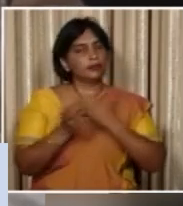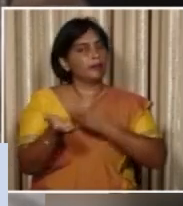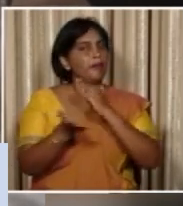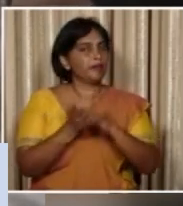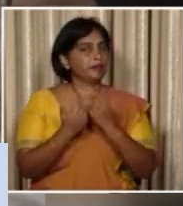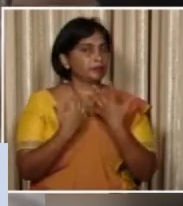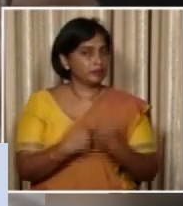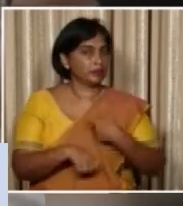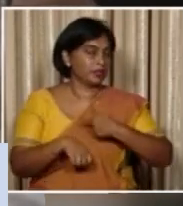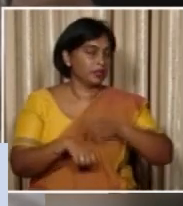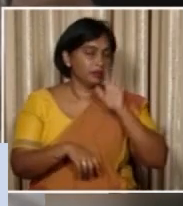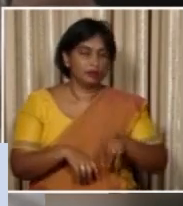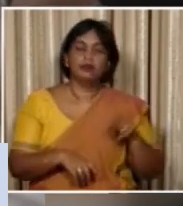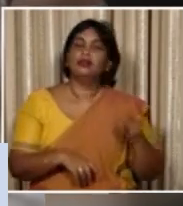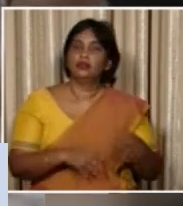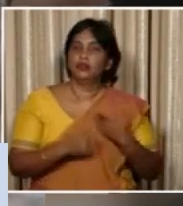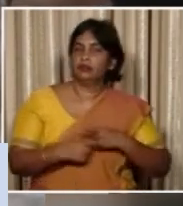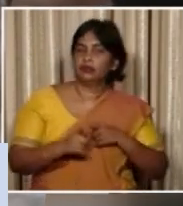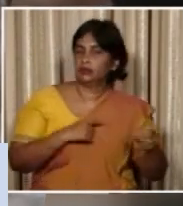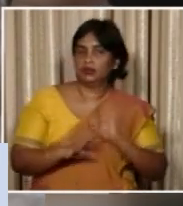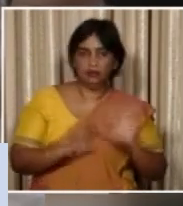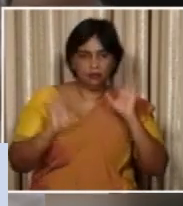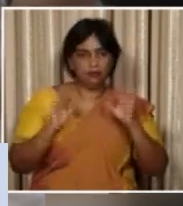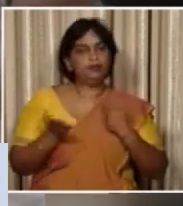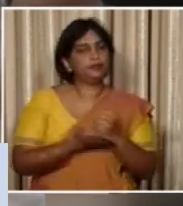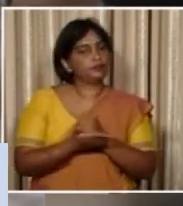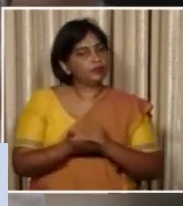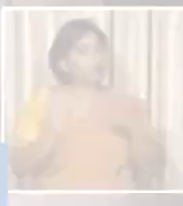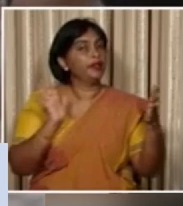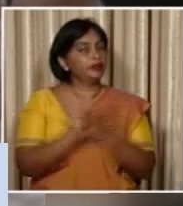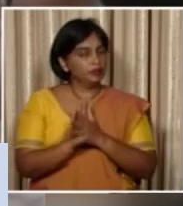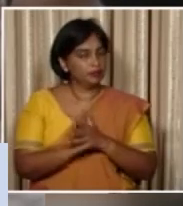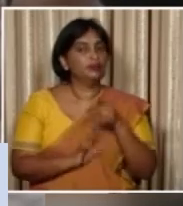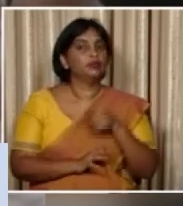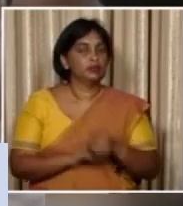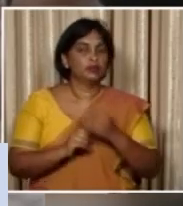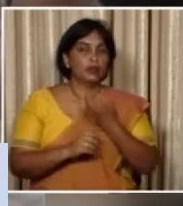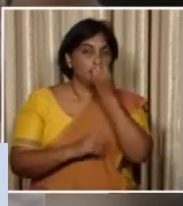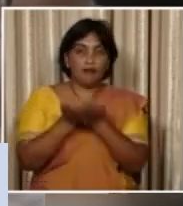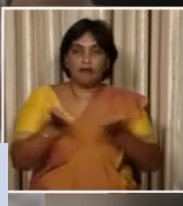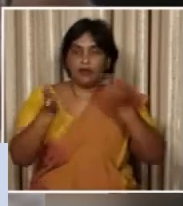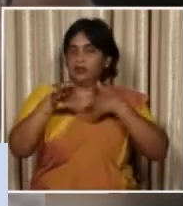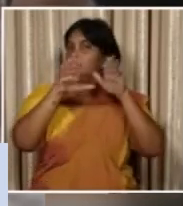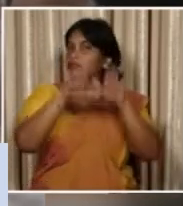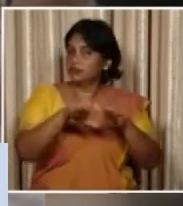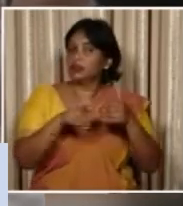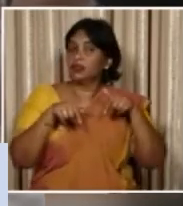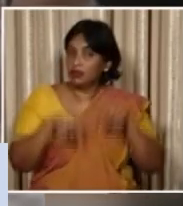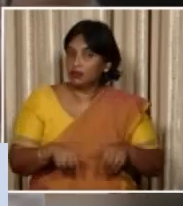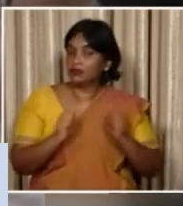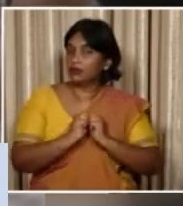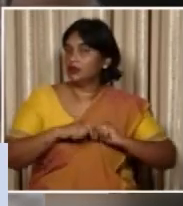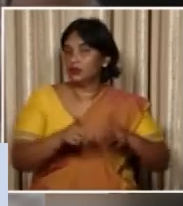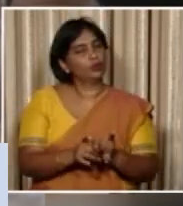අපට ලැබෙන මේ අවස්ථාව පැහැර හරින්ට එපා. අප සියලු දෙනාම එකතු වෙලා මේ මල් වට්ටියට අත ගහමු. අපි අද කටයුතු